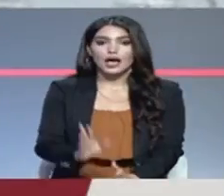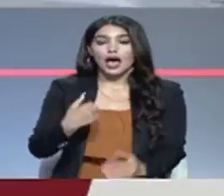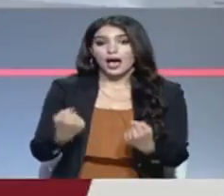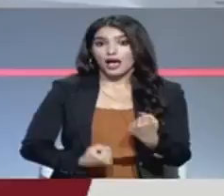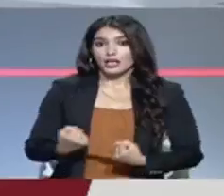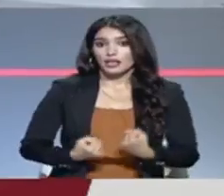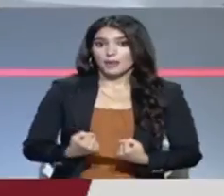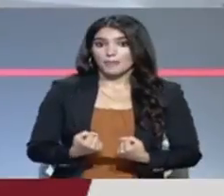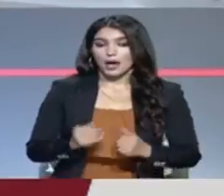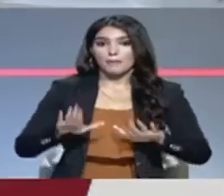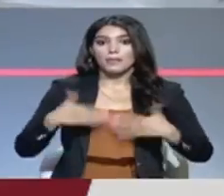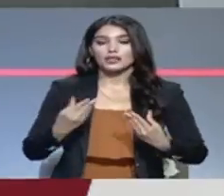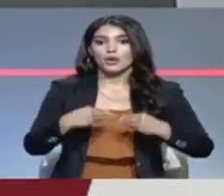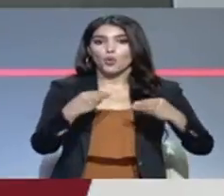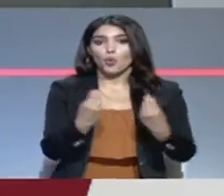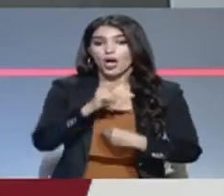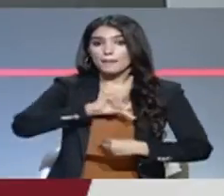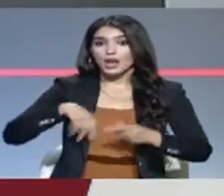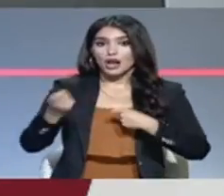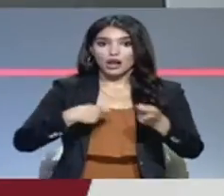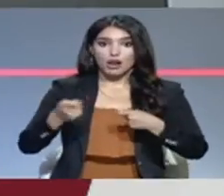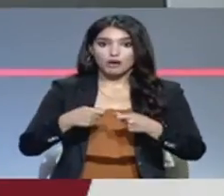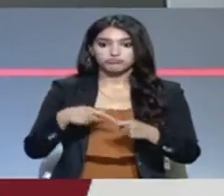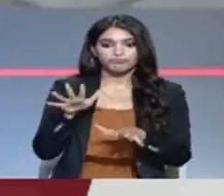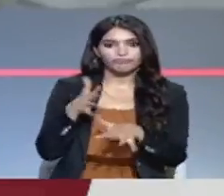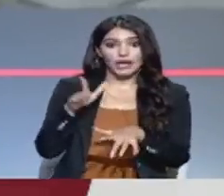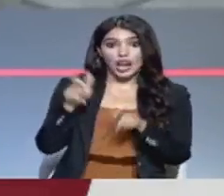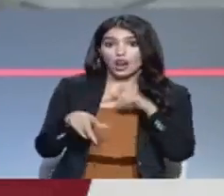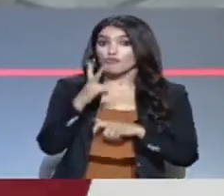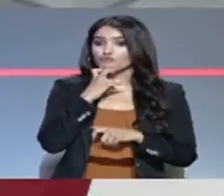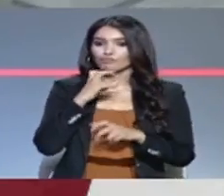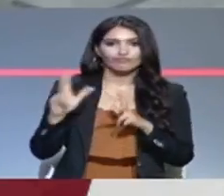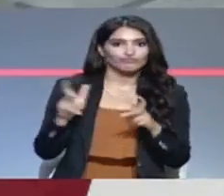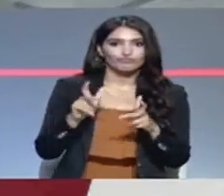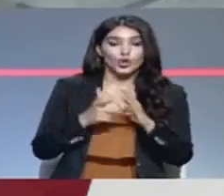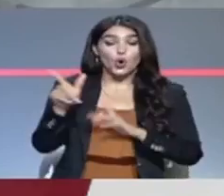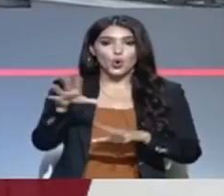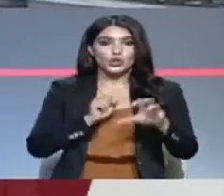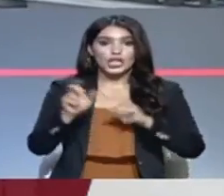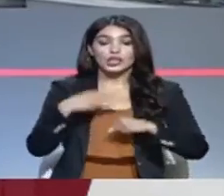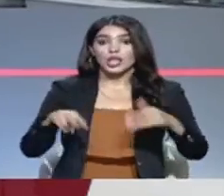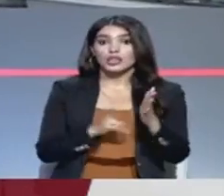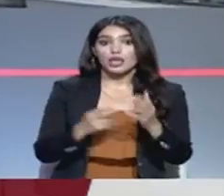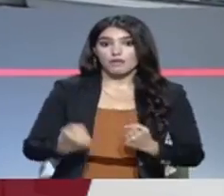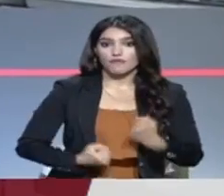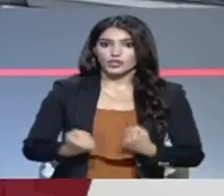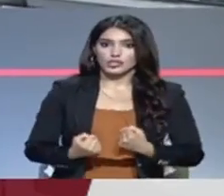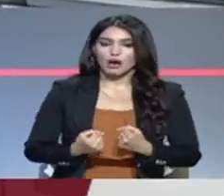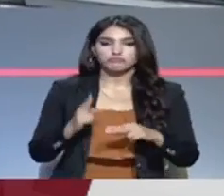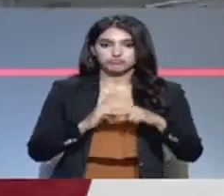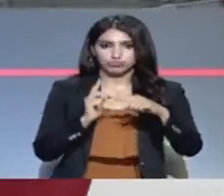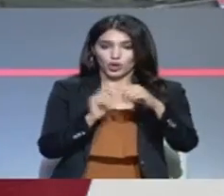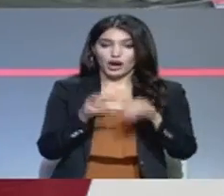خدمات مصلحة ما بعد البيع في المحلات التجارية محل تشكيات المستهلك، ودعوة لتفعيل هذه الخدمات